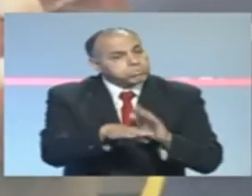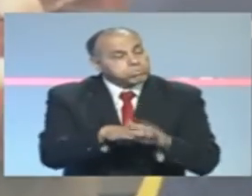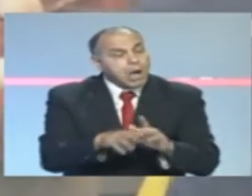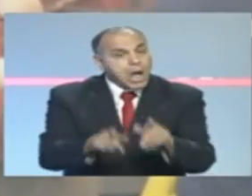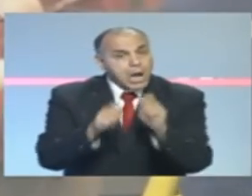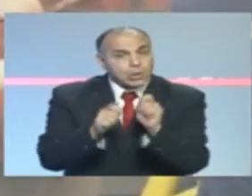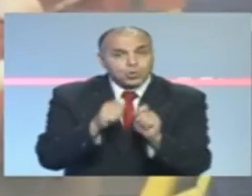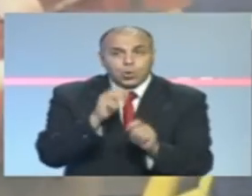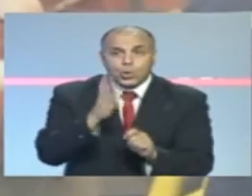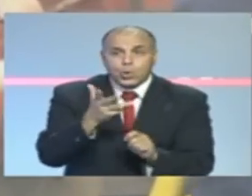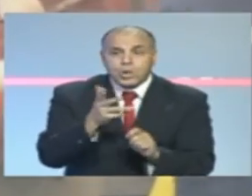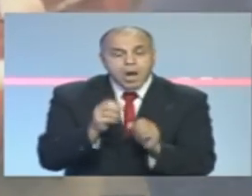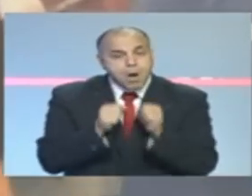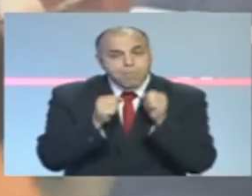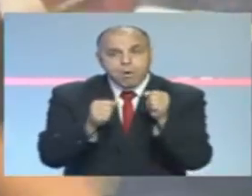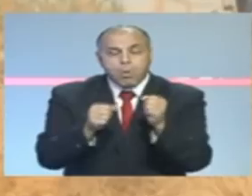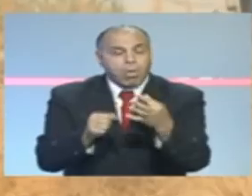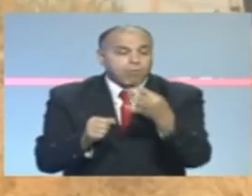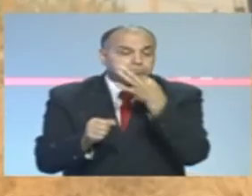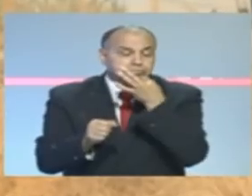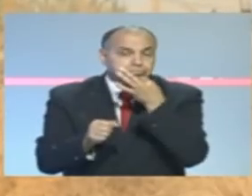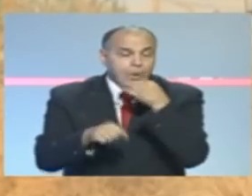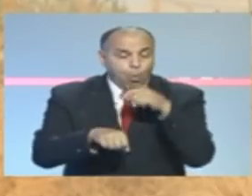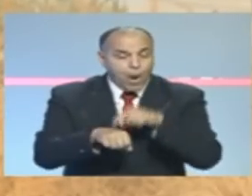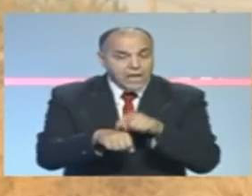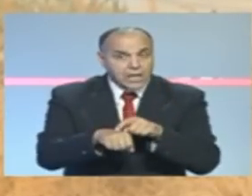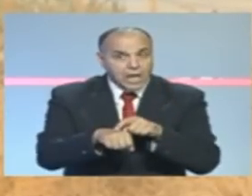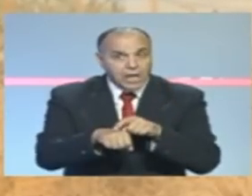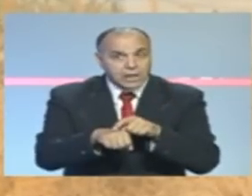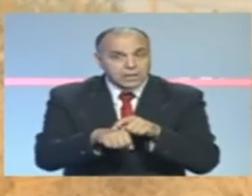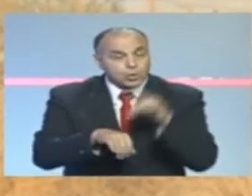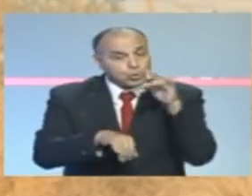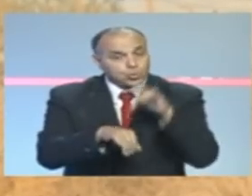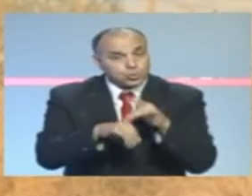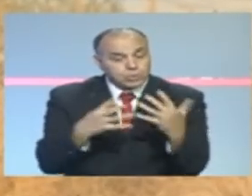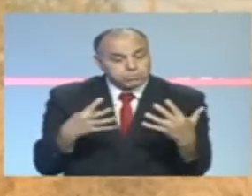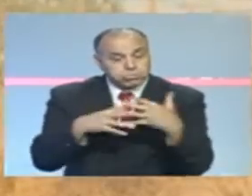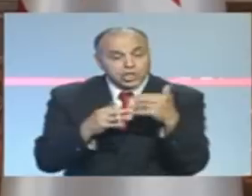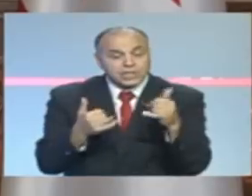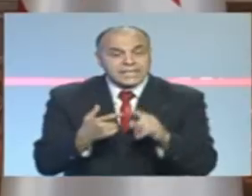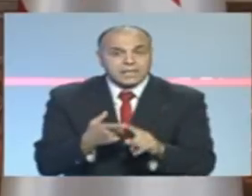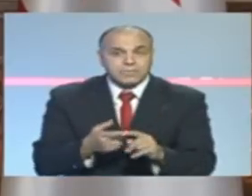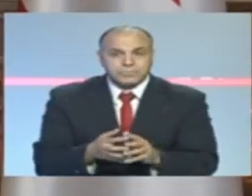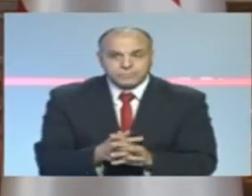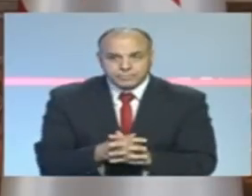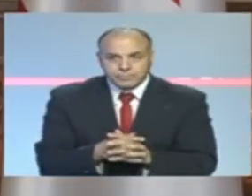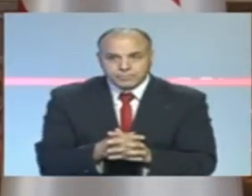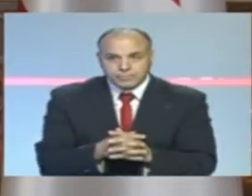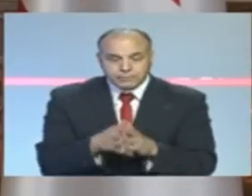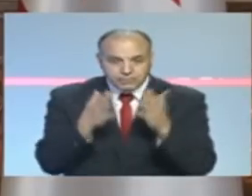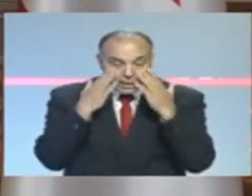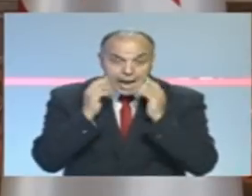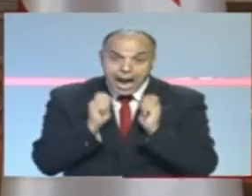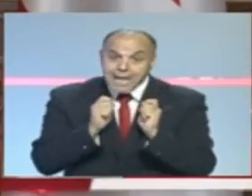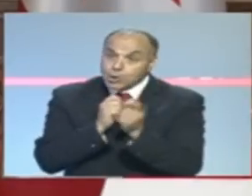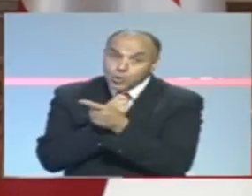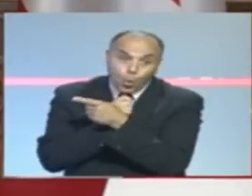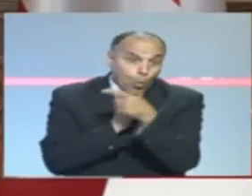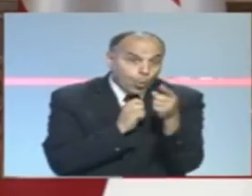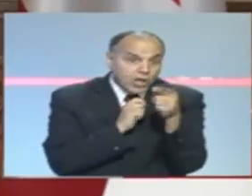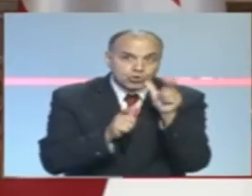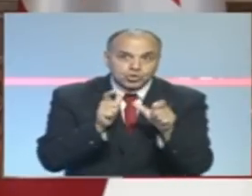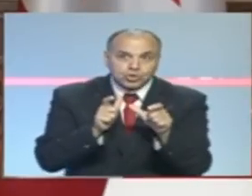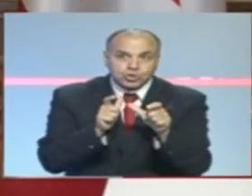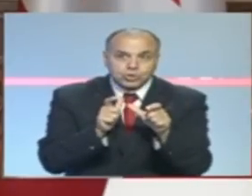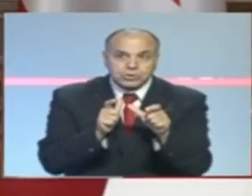ذات من محاوله استغلال هذه المحنه المساس بالوحده الوطنيه حذاري حذاري حذاري من